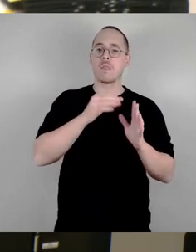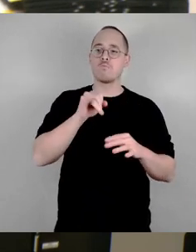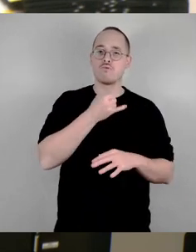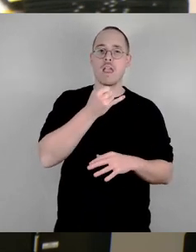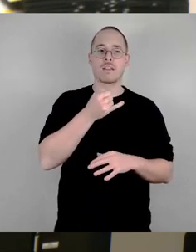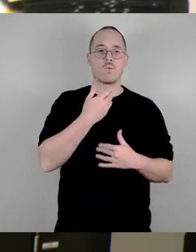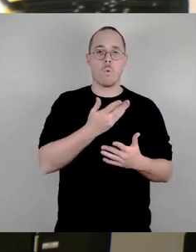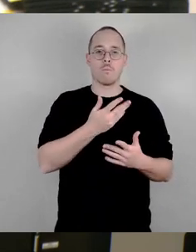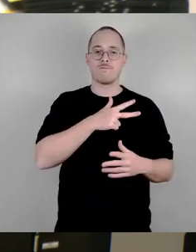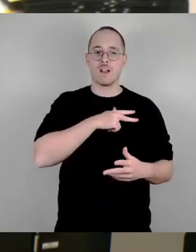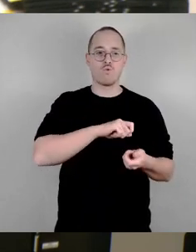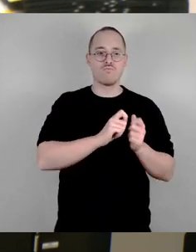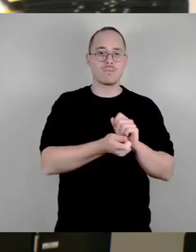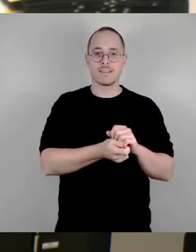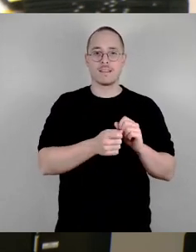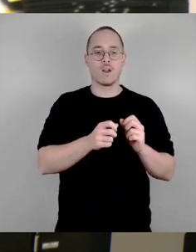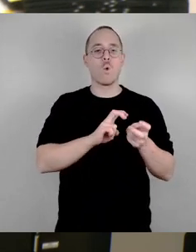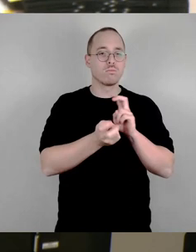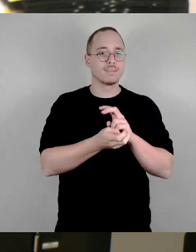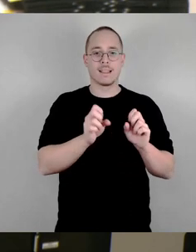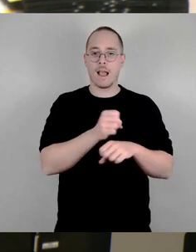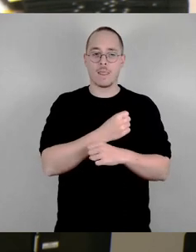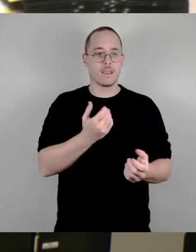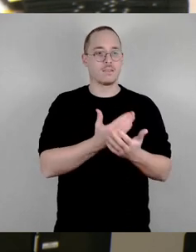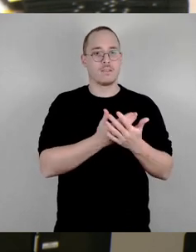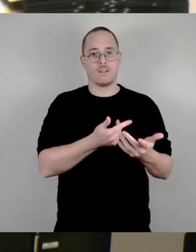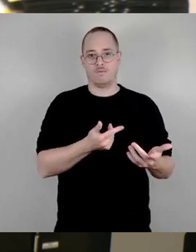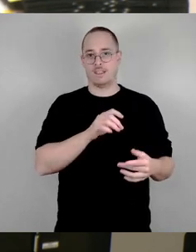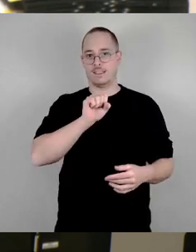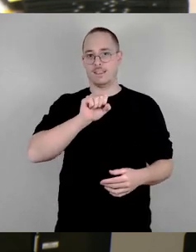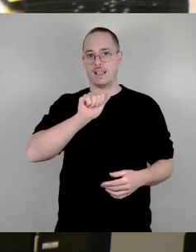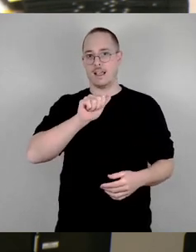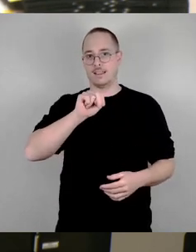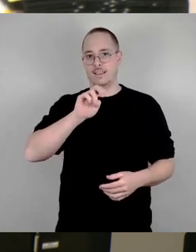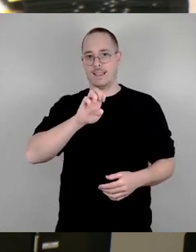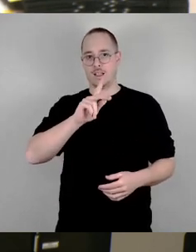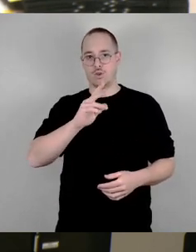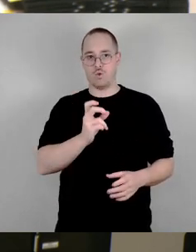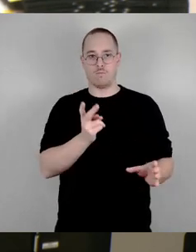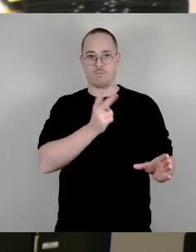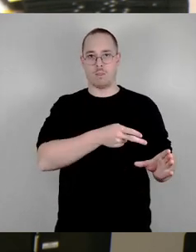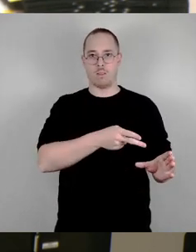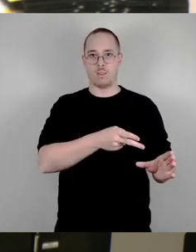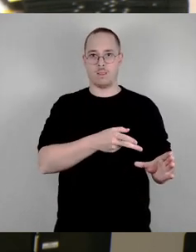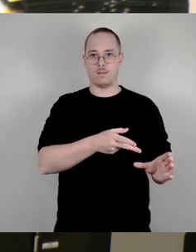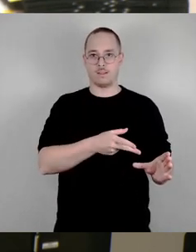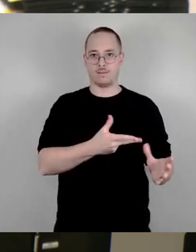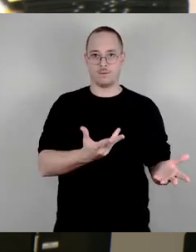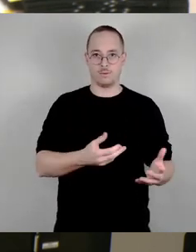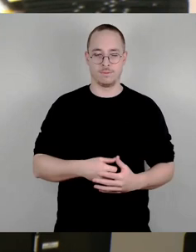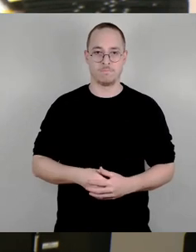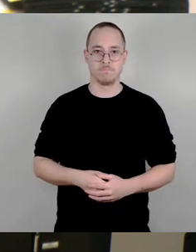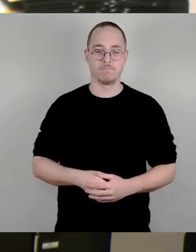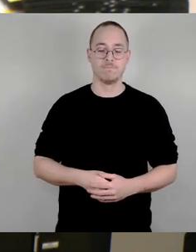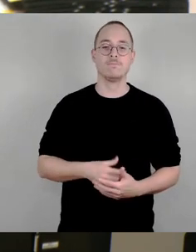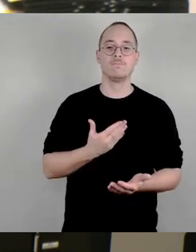das GEDER-Konzept sehr schlecht aufgehoben. Wir werden also auch dort gucken, dass eine Umsetzung, eine Realisierung stattfinden